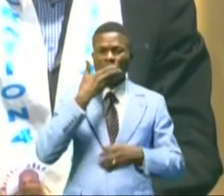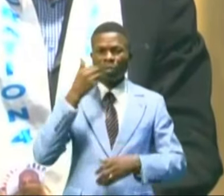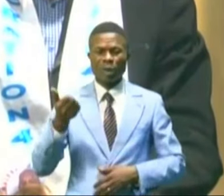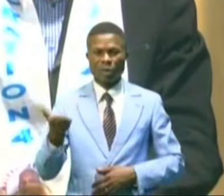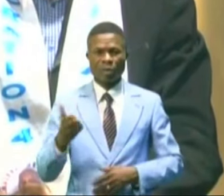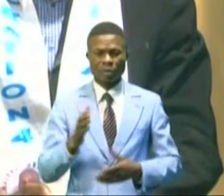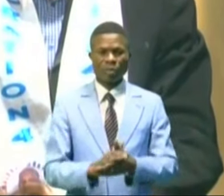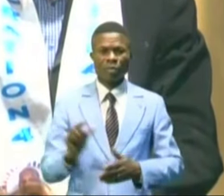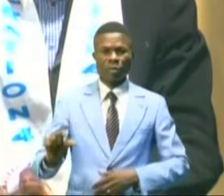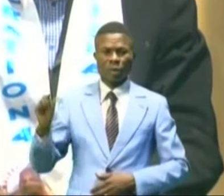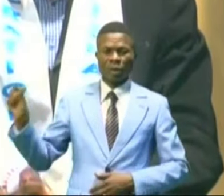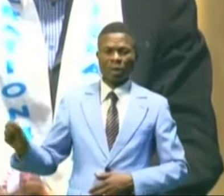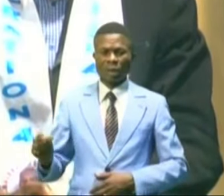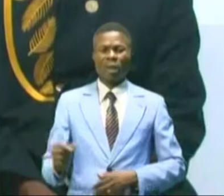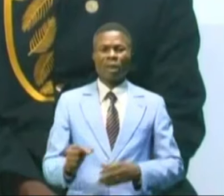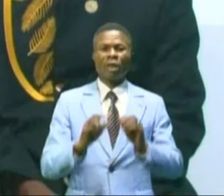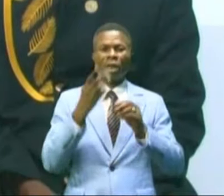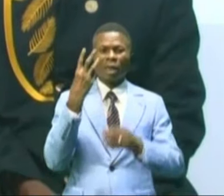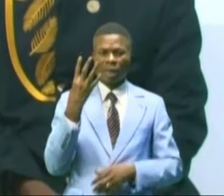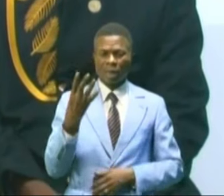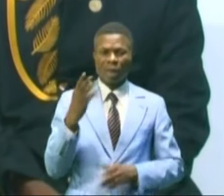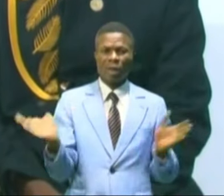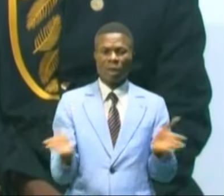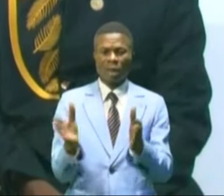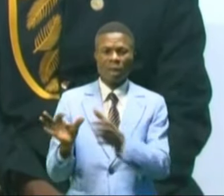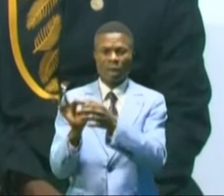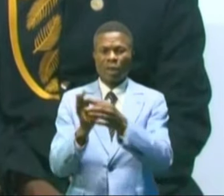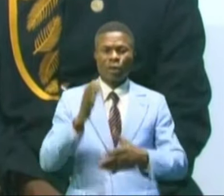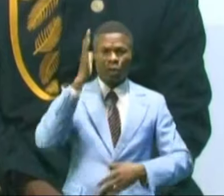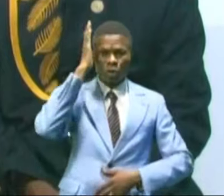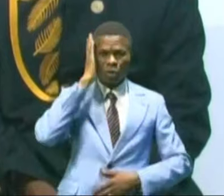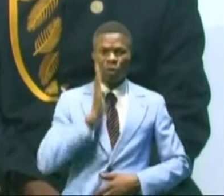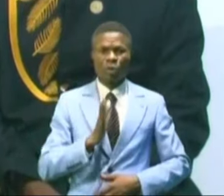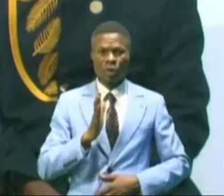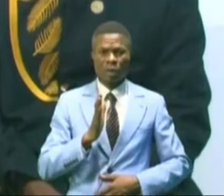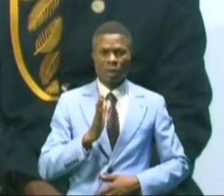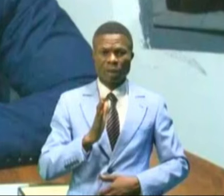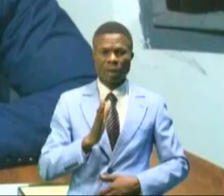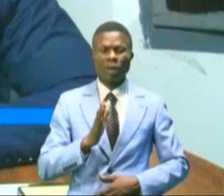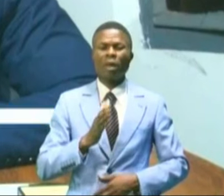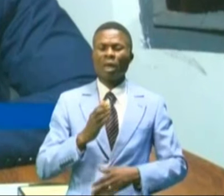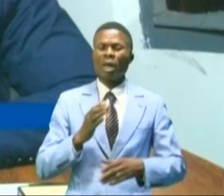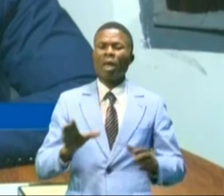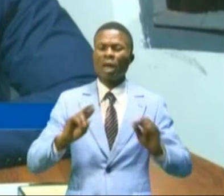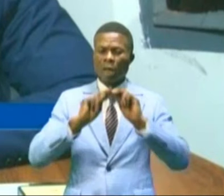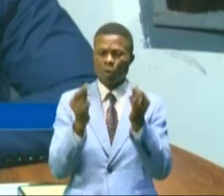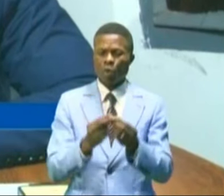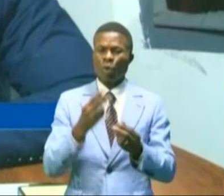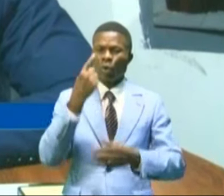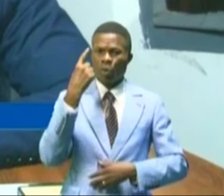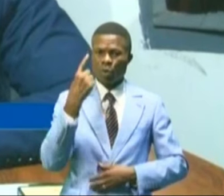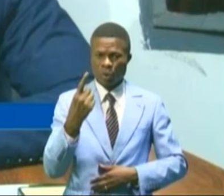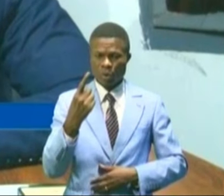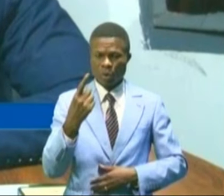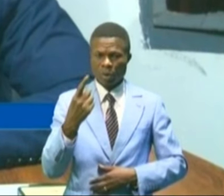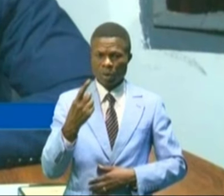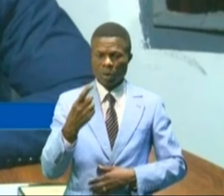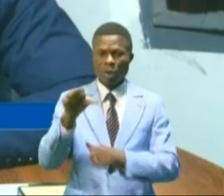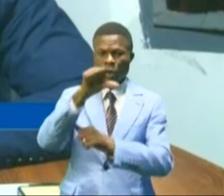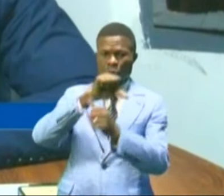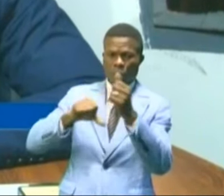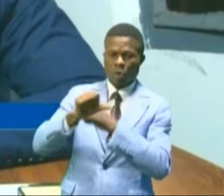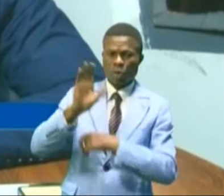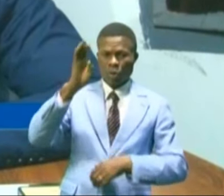La génération 4 encourage l'Union Sacrée à faire bloc autour de son